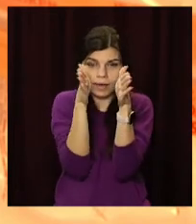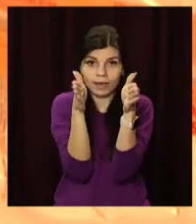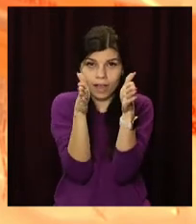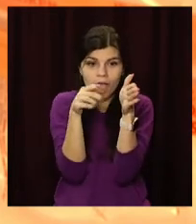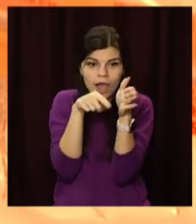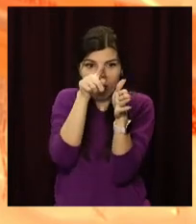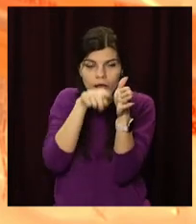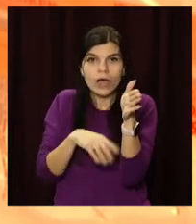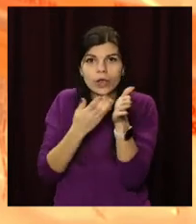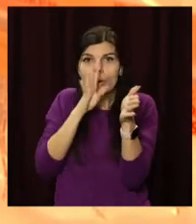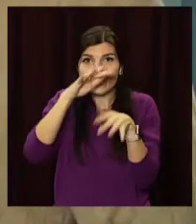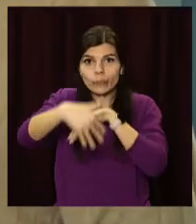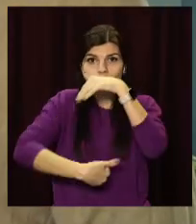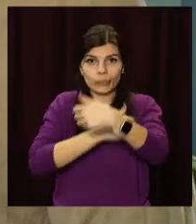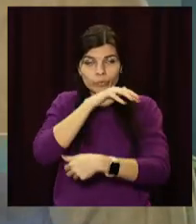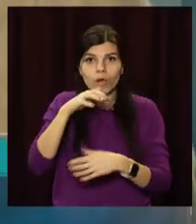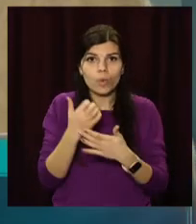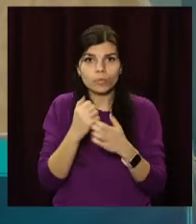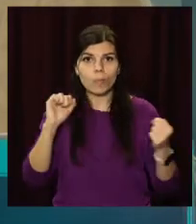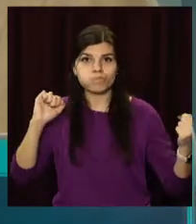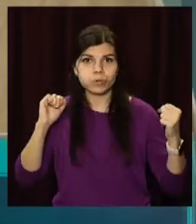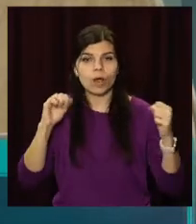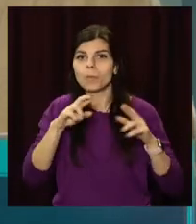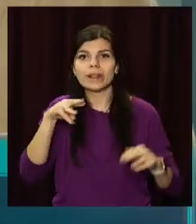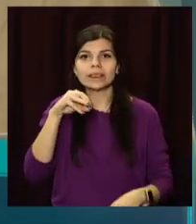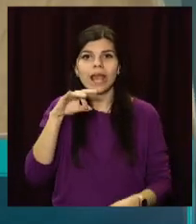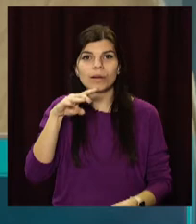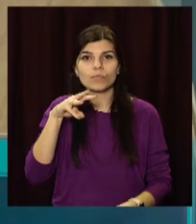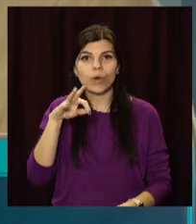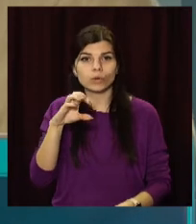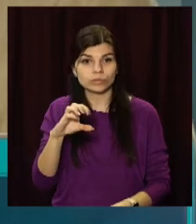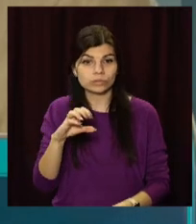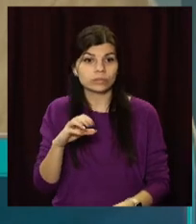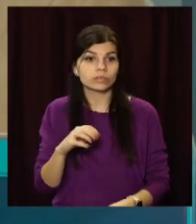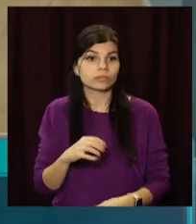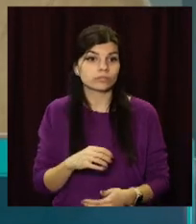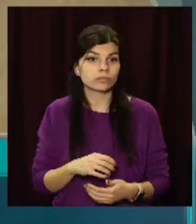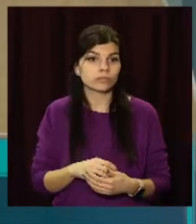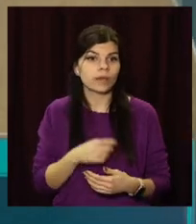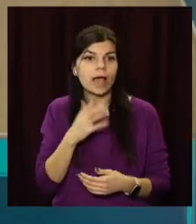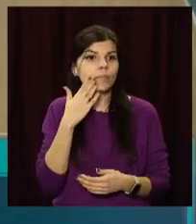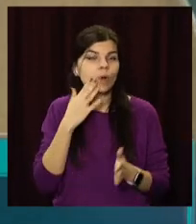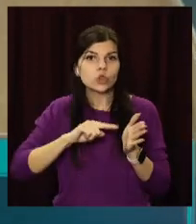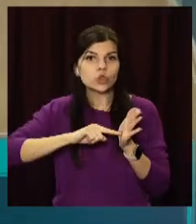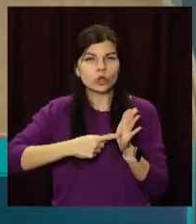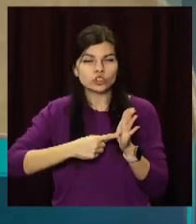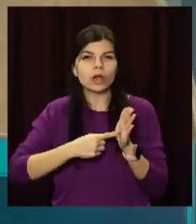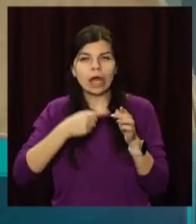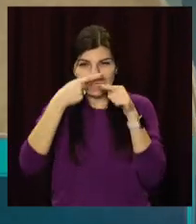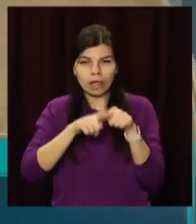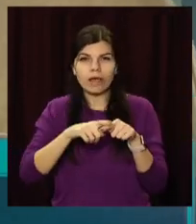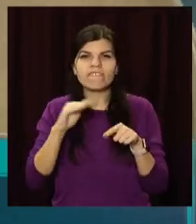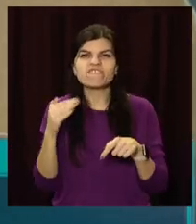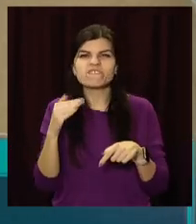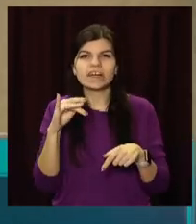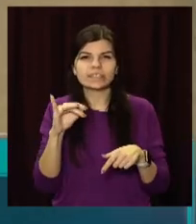працює теплоізоляція будівлі. Якщо ми зробимо багатокамерне термос утеплення, у нас середня точка будет здесь, и, соответственно, у нас